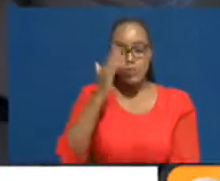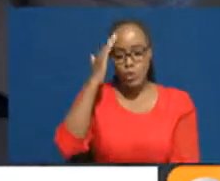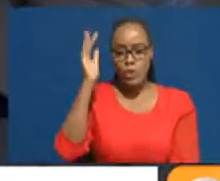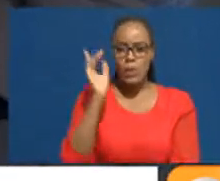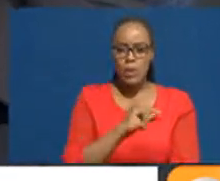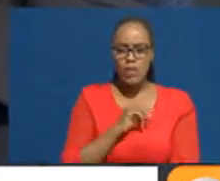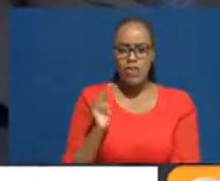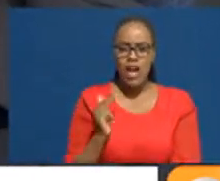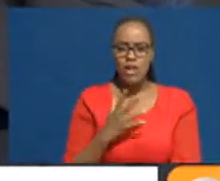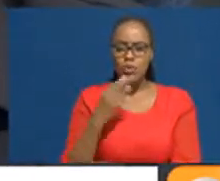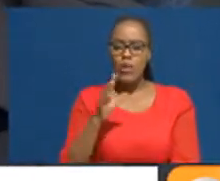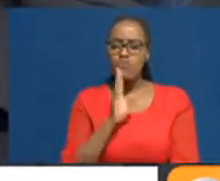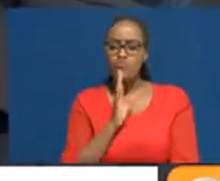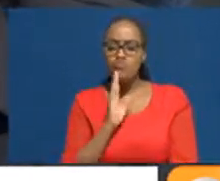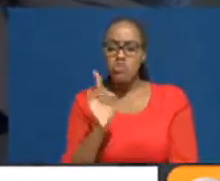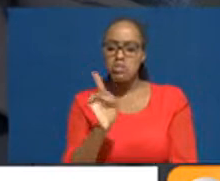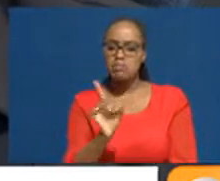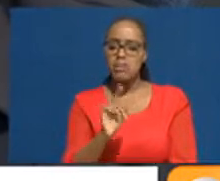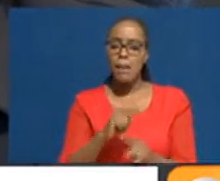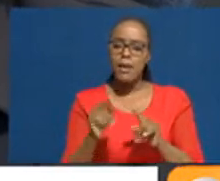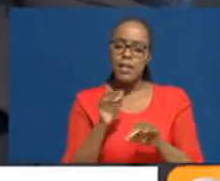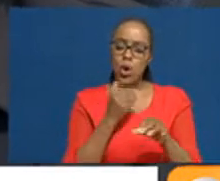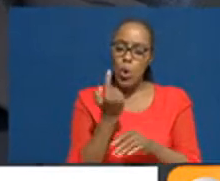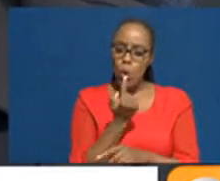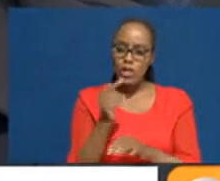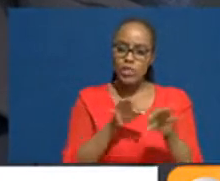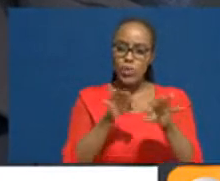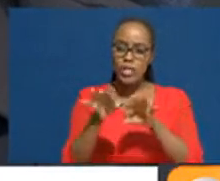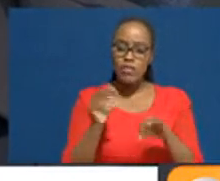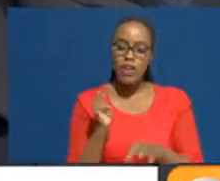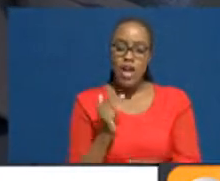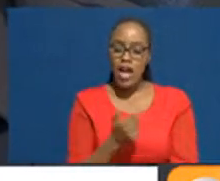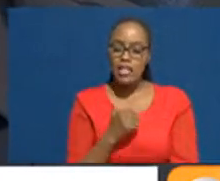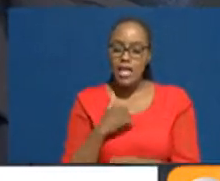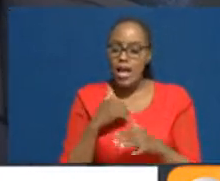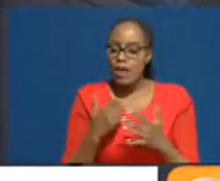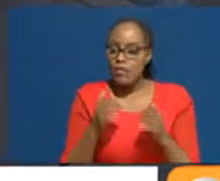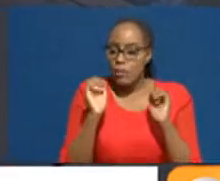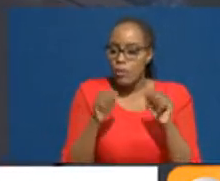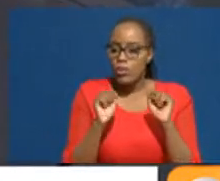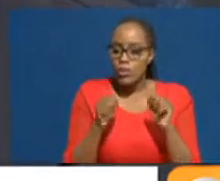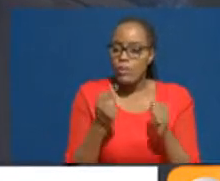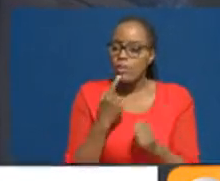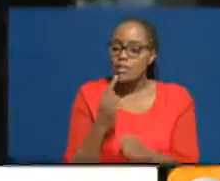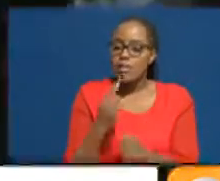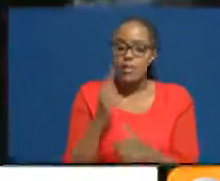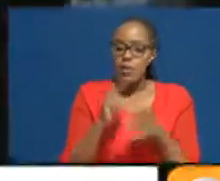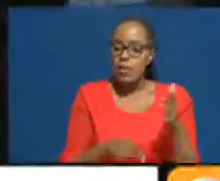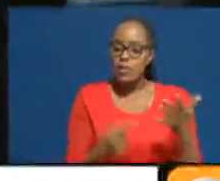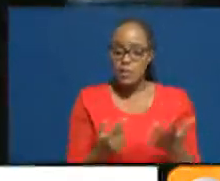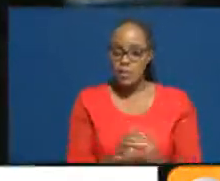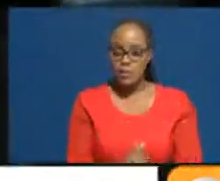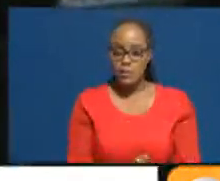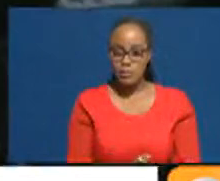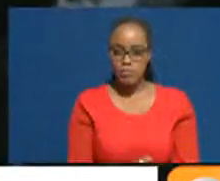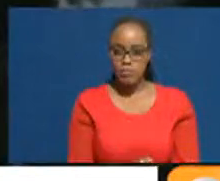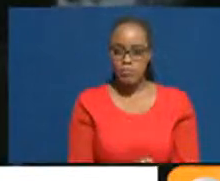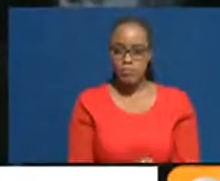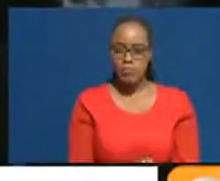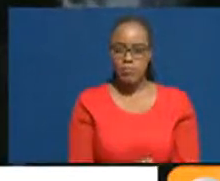kwetu, hatuendi kuomba, ni kumueleza tu, kwamba bana, tumefika hapa je, utatuambia kitu gani.